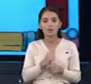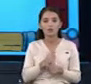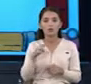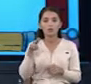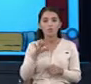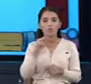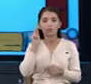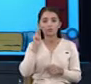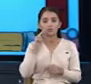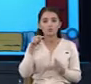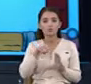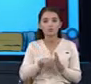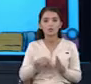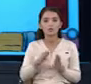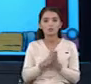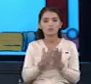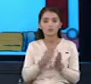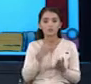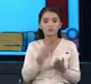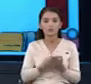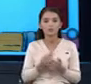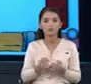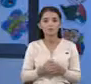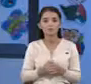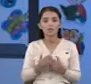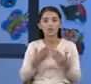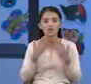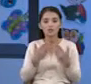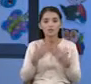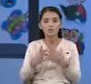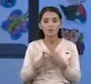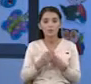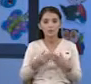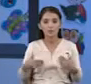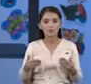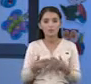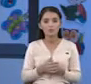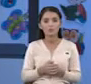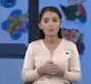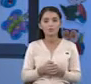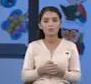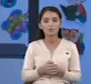Работа по учебнику. Давайте поработаем по учебнику. Читаем вместе.